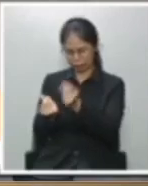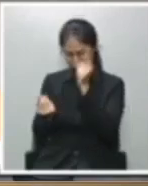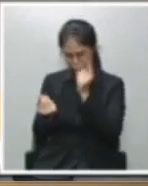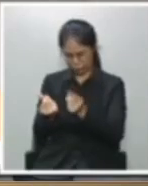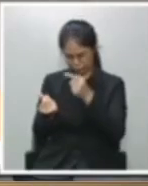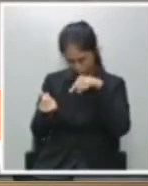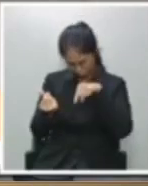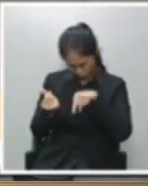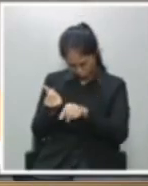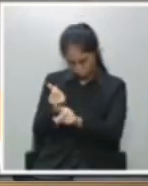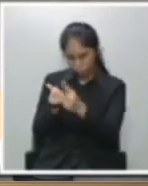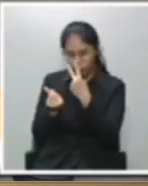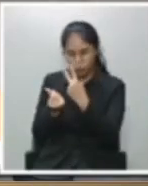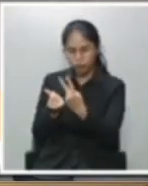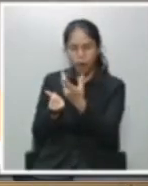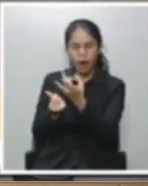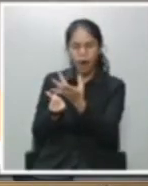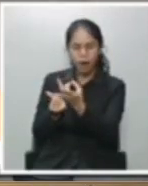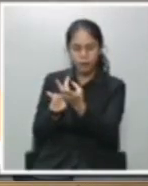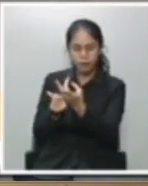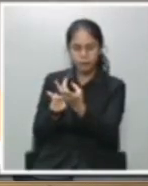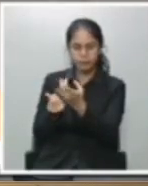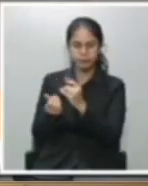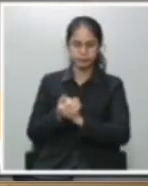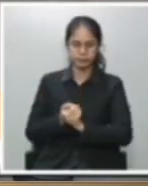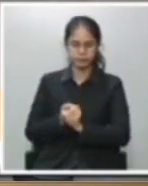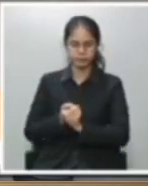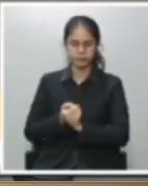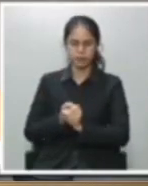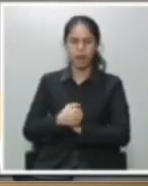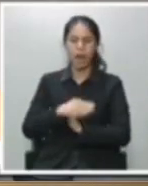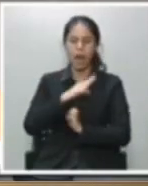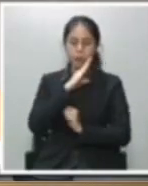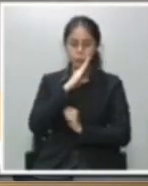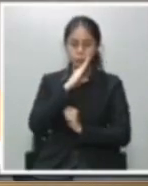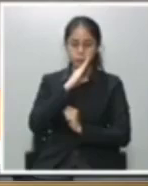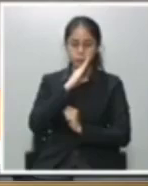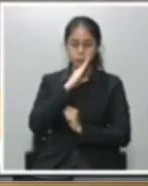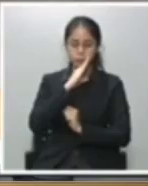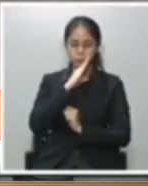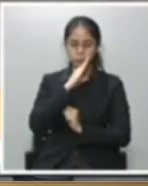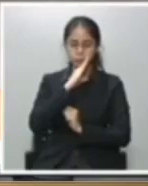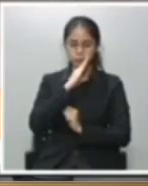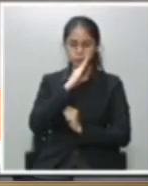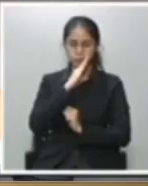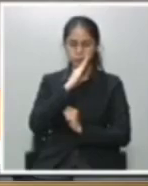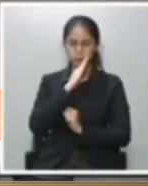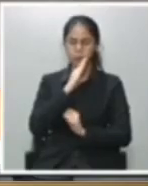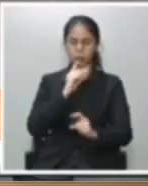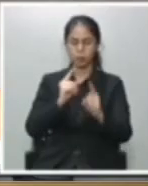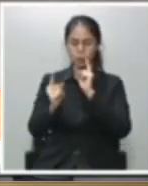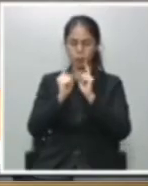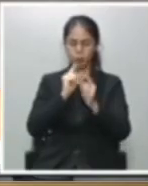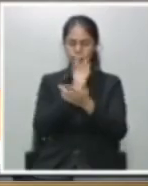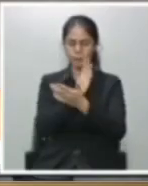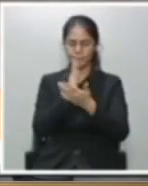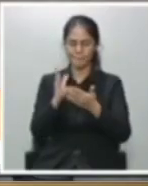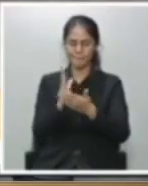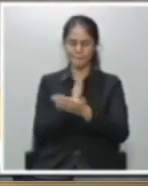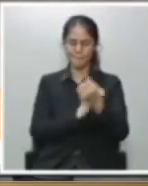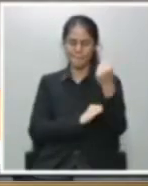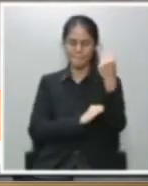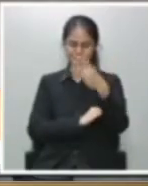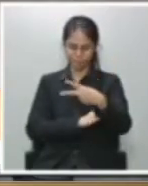ครับท่านครับถ้าเราจะพูดเนี่ยมันต้องแบ่งออกเป็นสองส่วนใหญ่นะส่วนที่หนึ่งเนี่ย